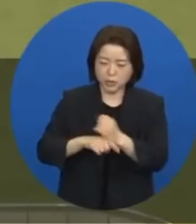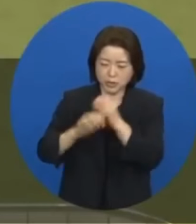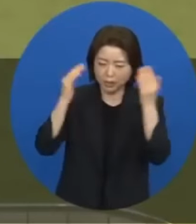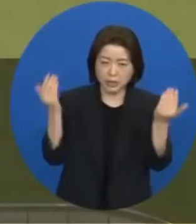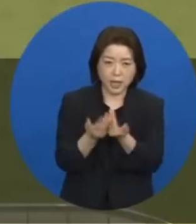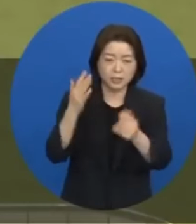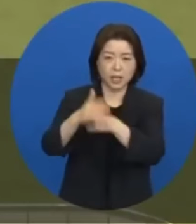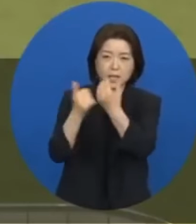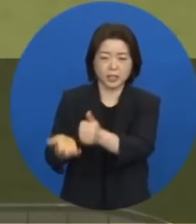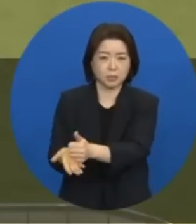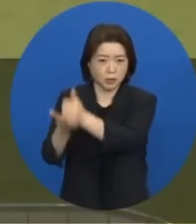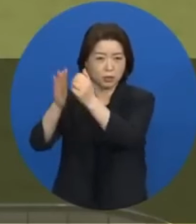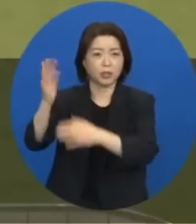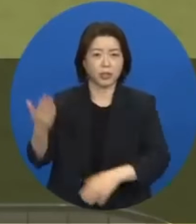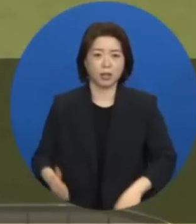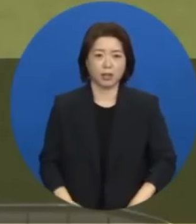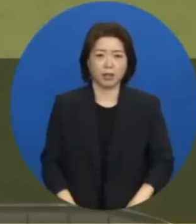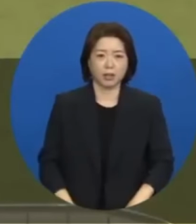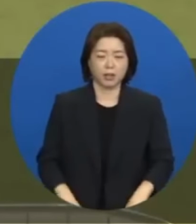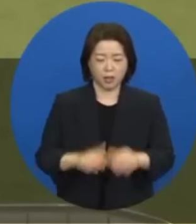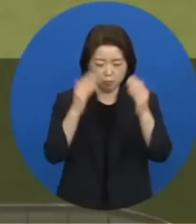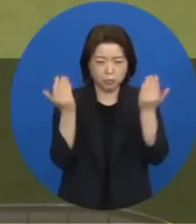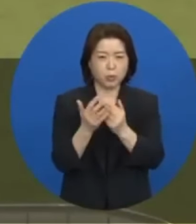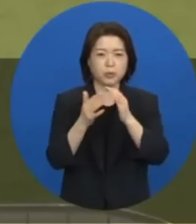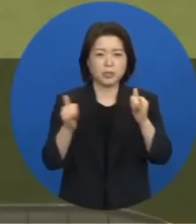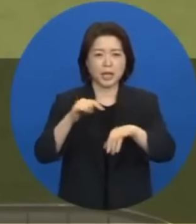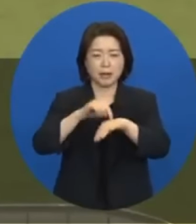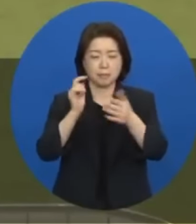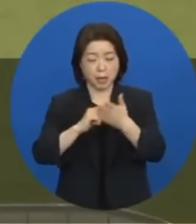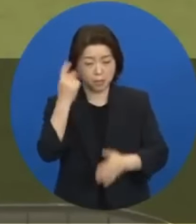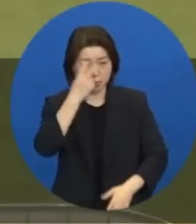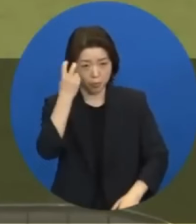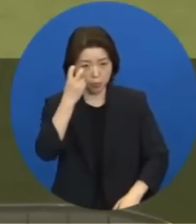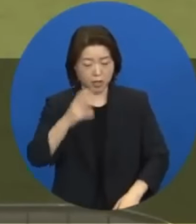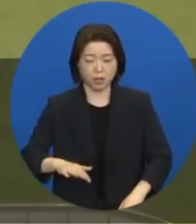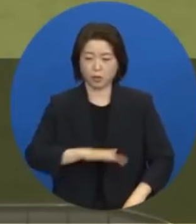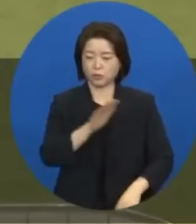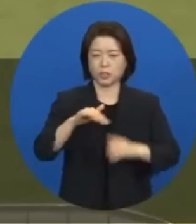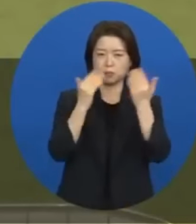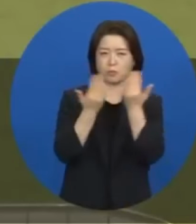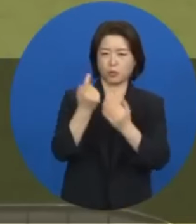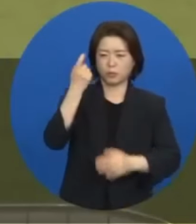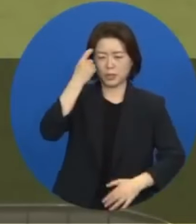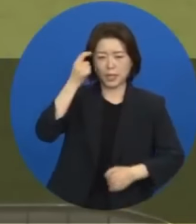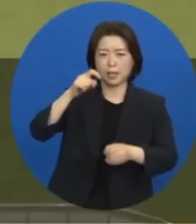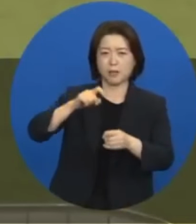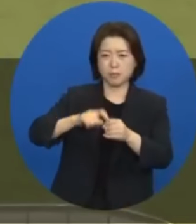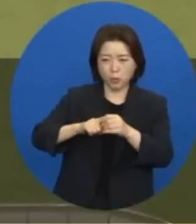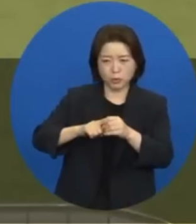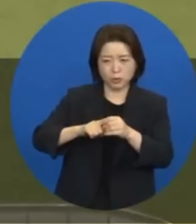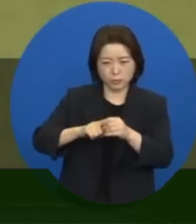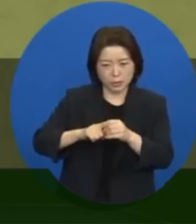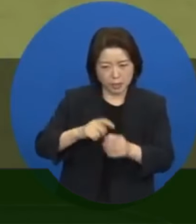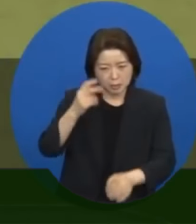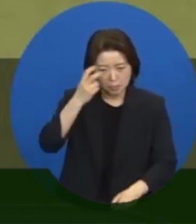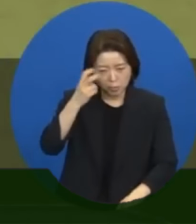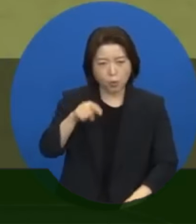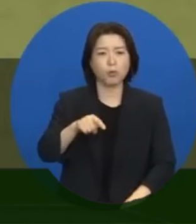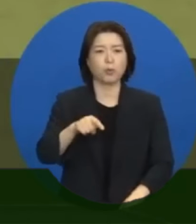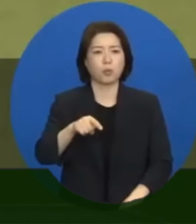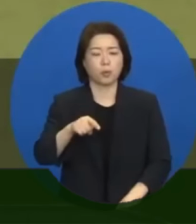모든 사람의 주님께서는 마음을 살피신다 생각과 우리의 의도를 살피셔서 헤아리다